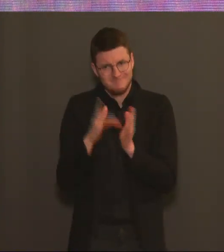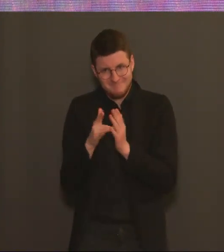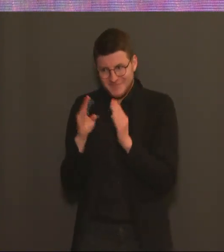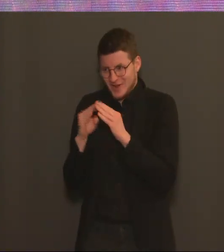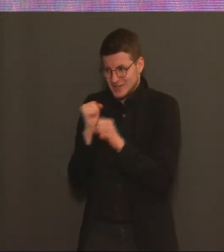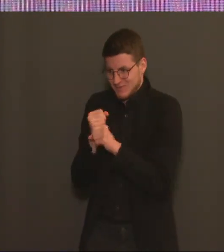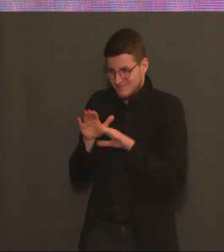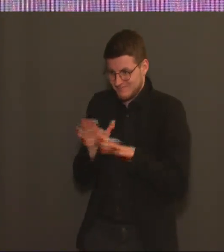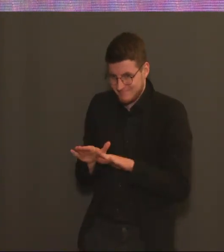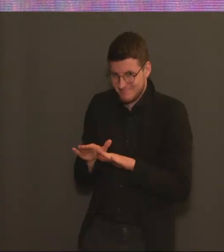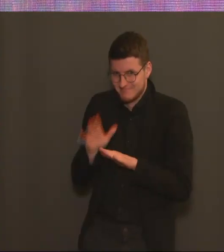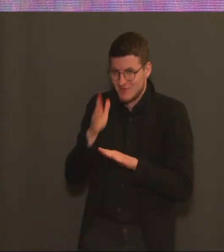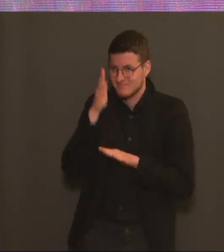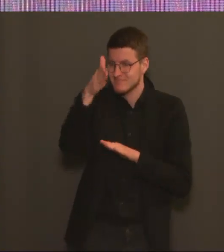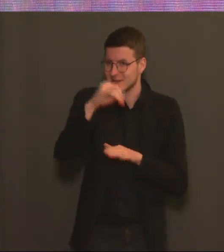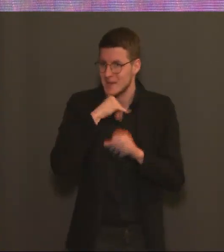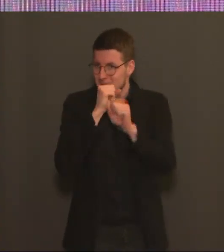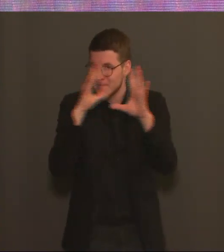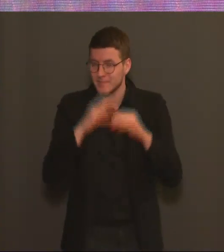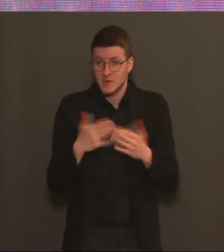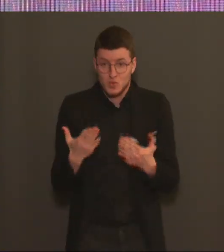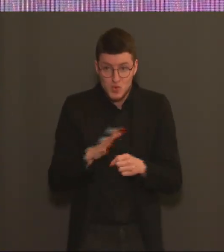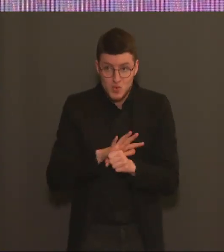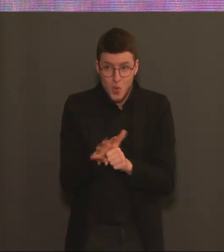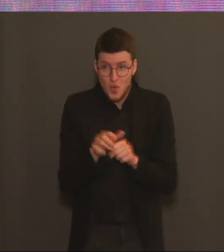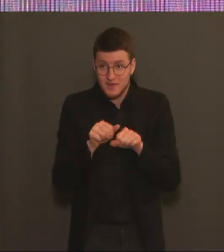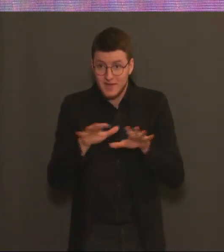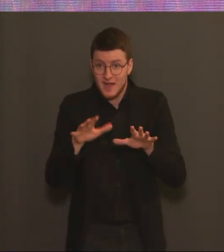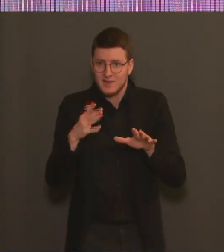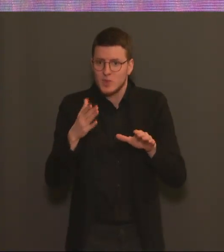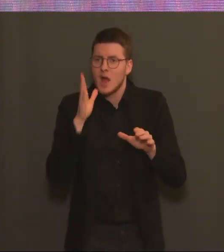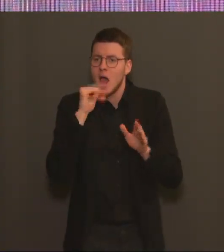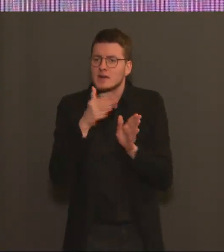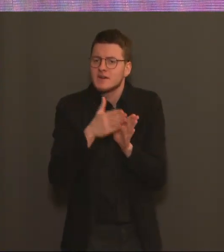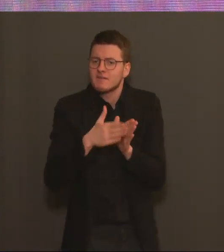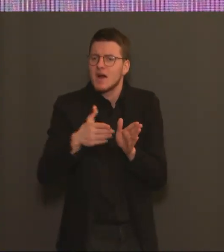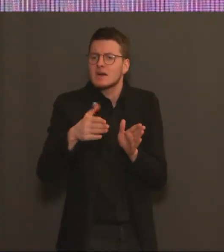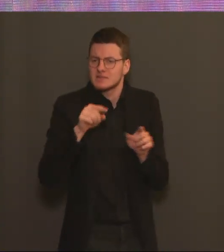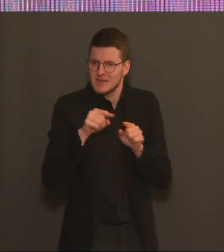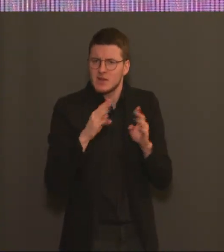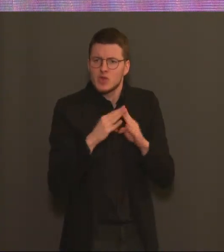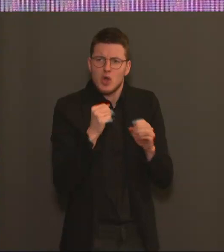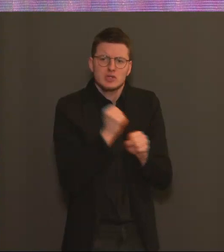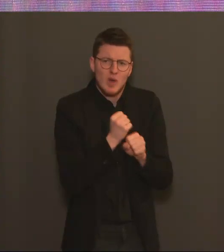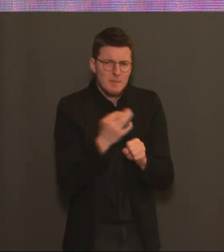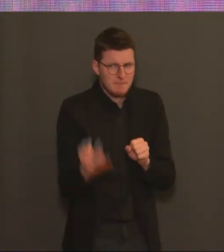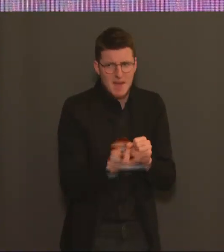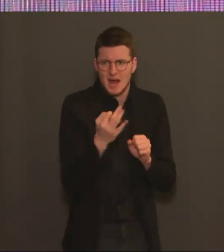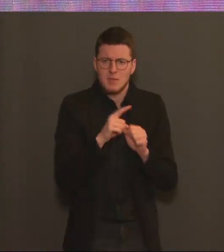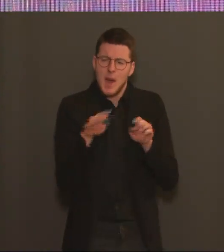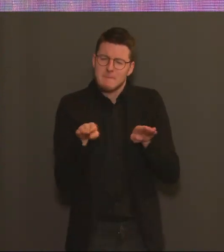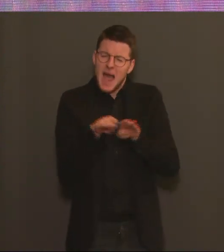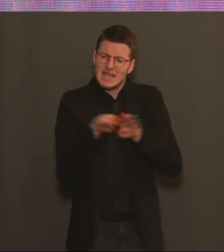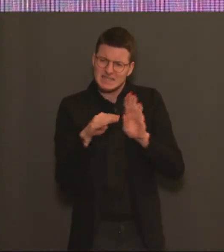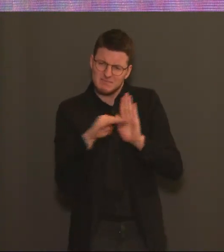Thuiswerk is in deze laatste fase van de pandemie nog steeds een basisvoorwaarde om versoepelingen op andere vlakken toe te